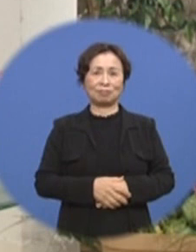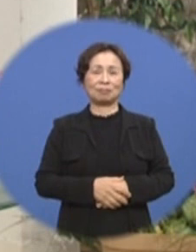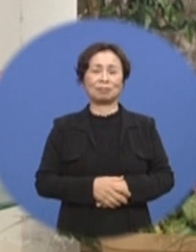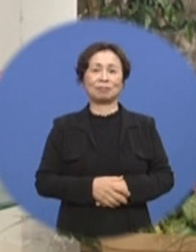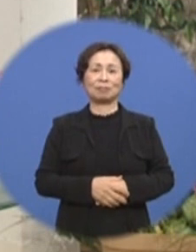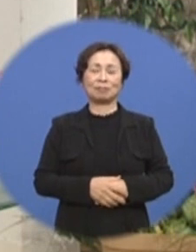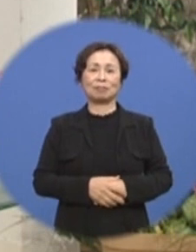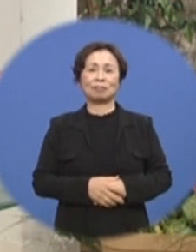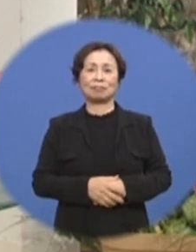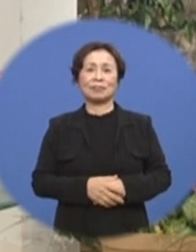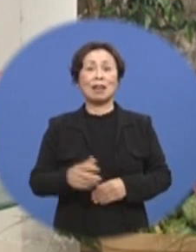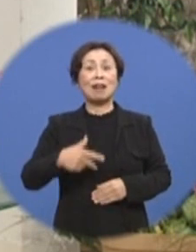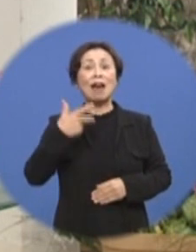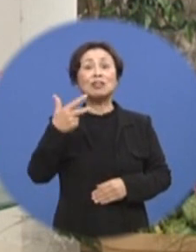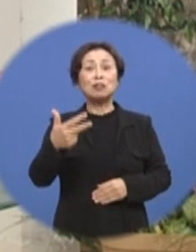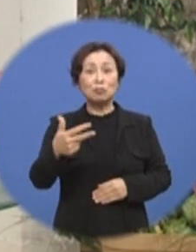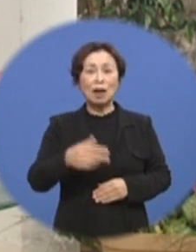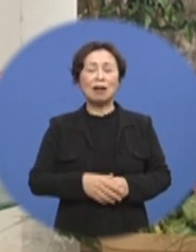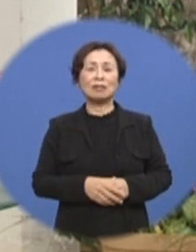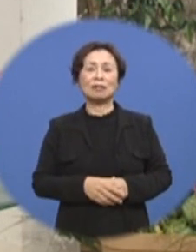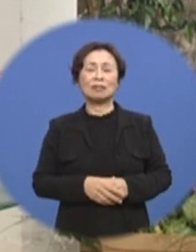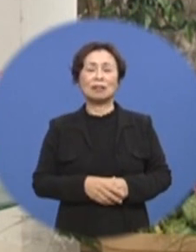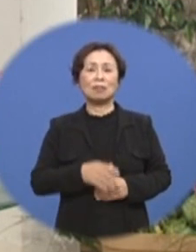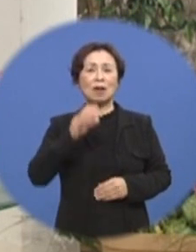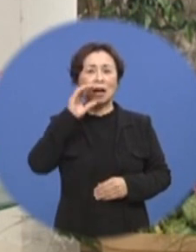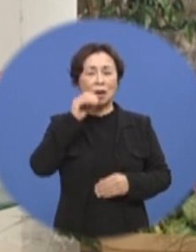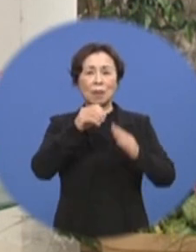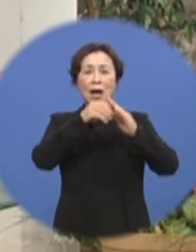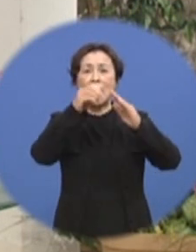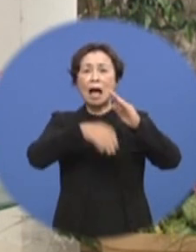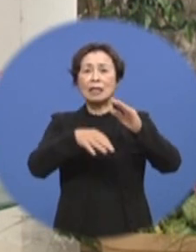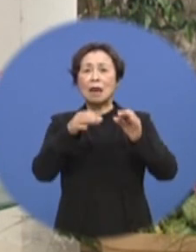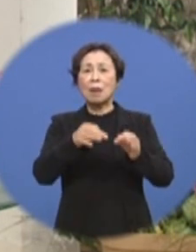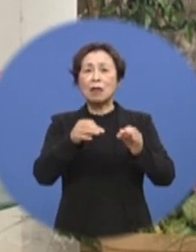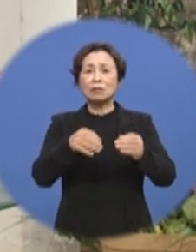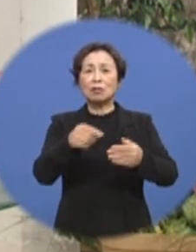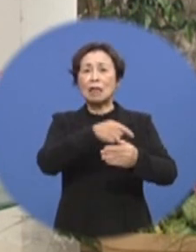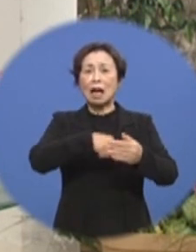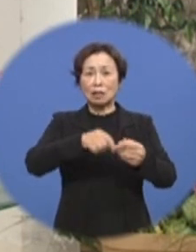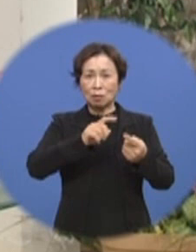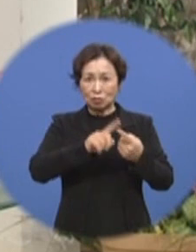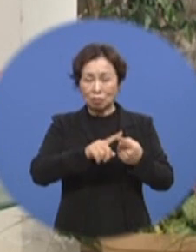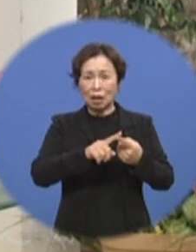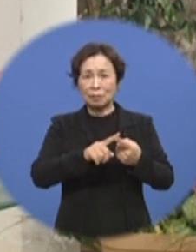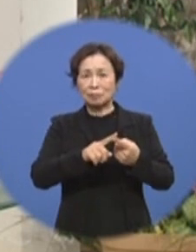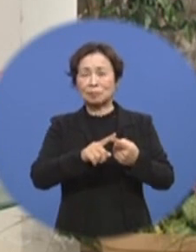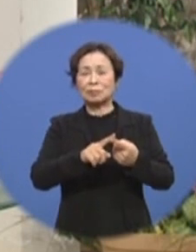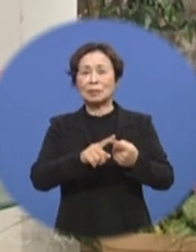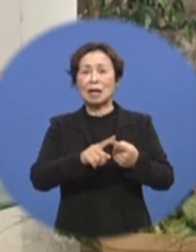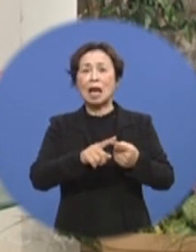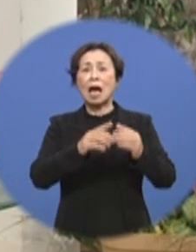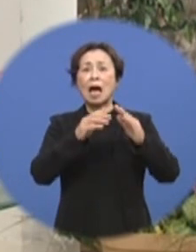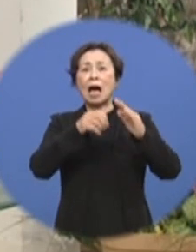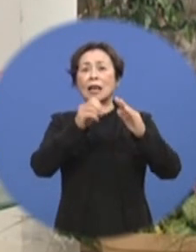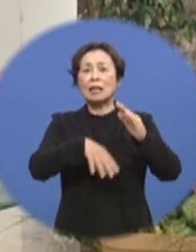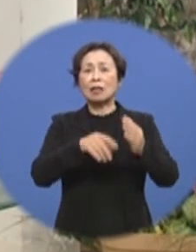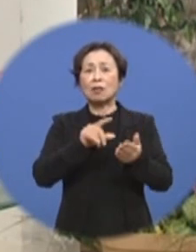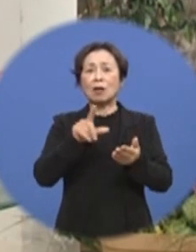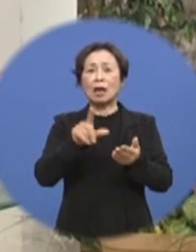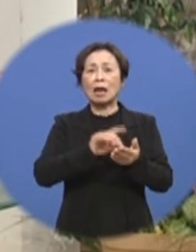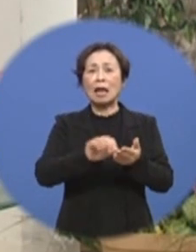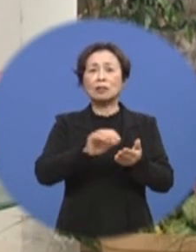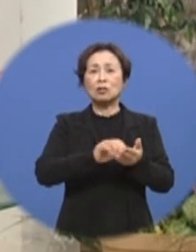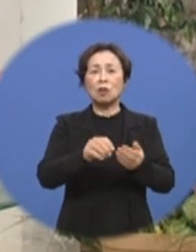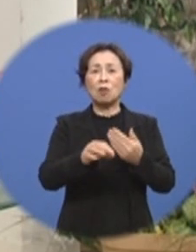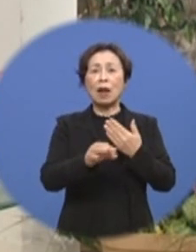紀の国21来週は和歌山空き家バンクの概要や移住者による空き家の活用事例を紹介する